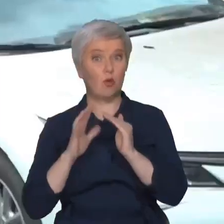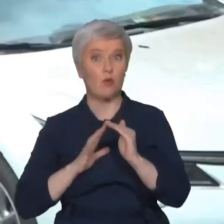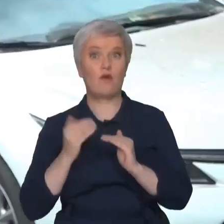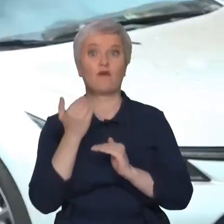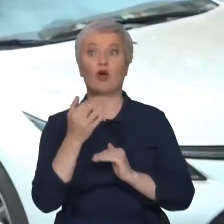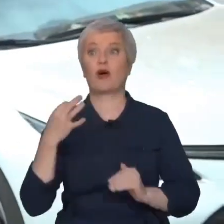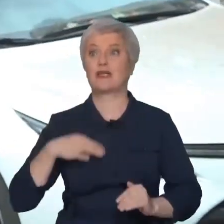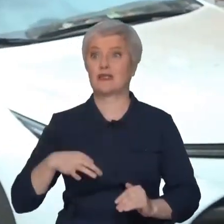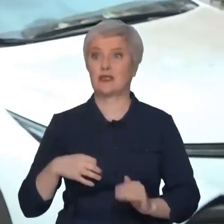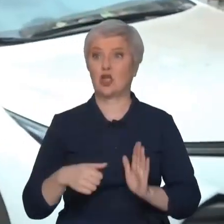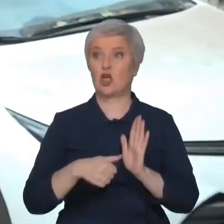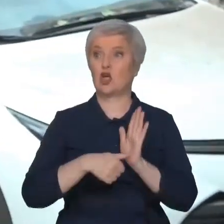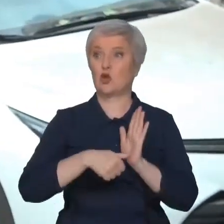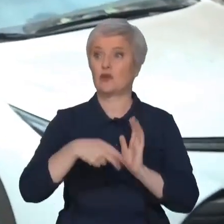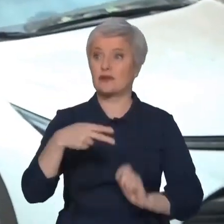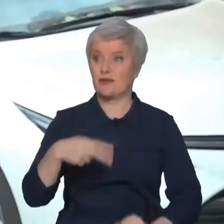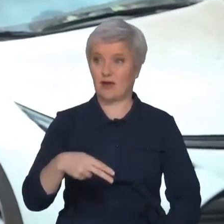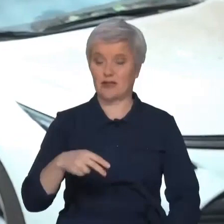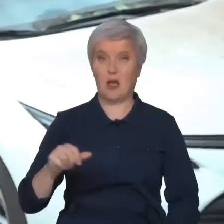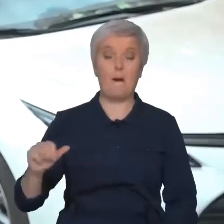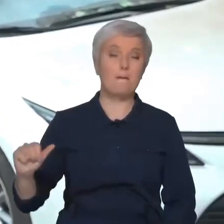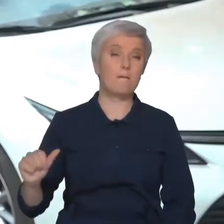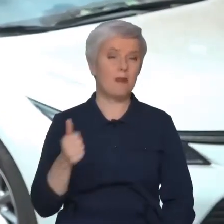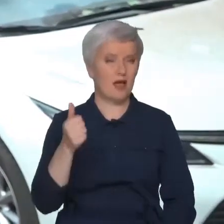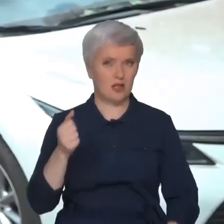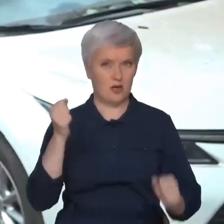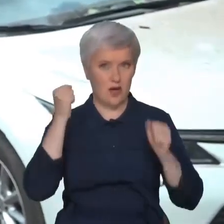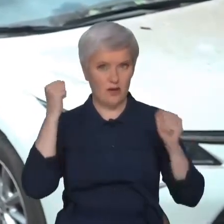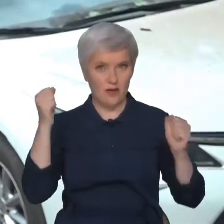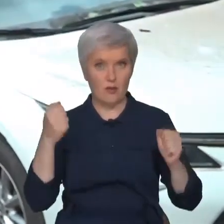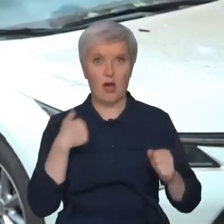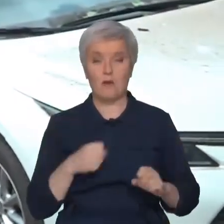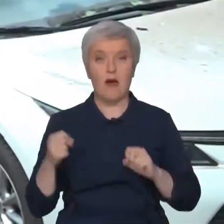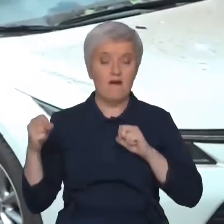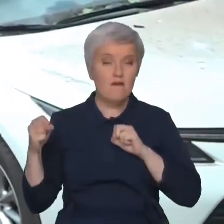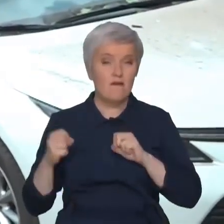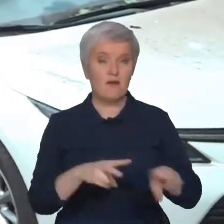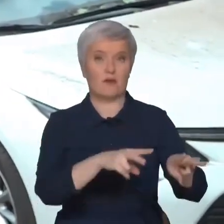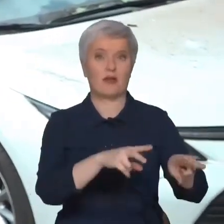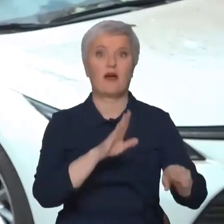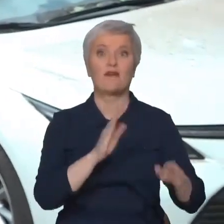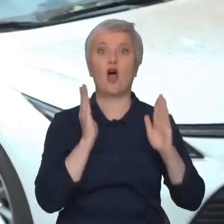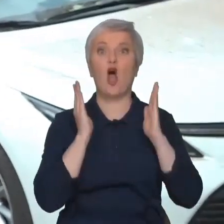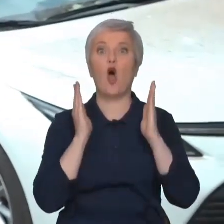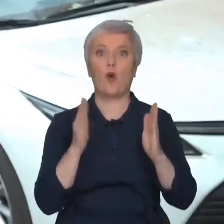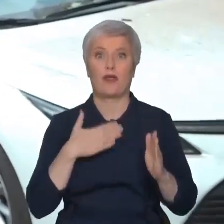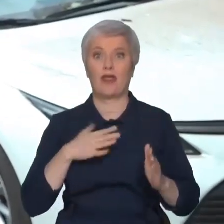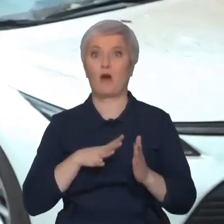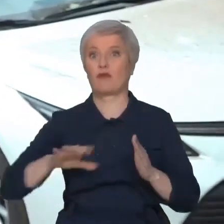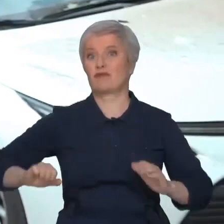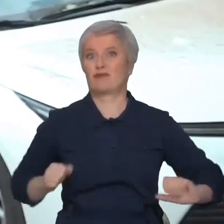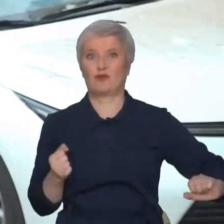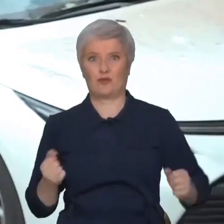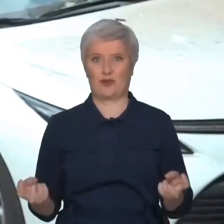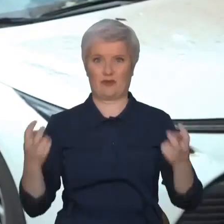син. О 6:20, коли пролунав перший вибух, ми вибігли всі в коридор. Я з друзями був на ночівлі,